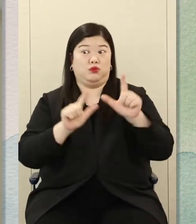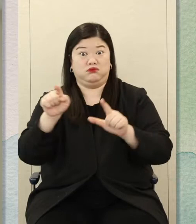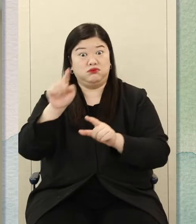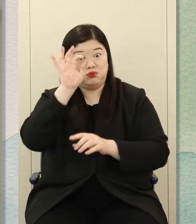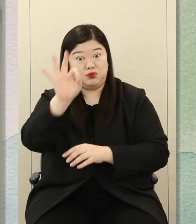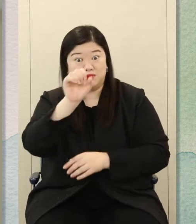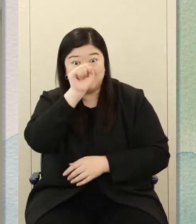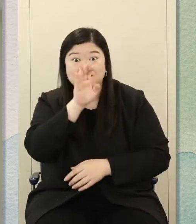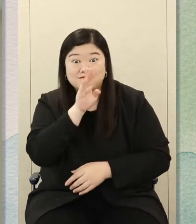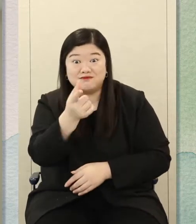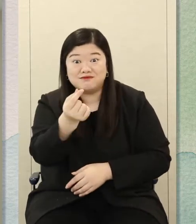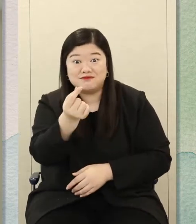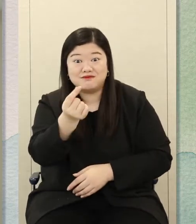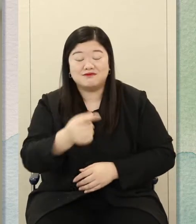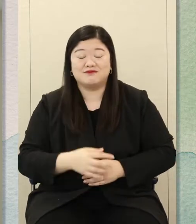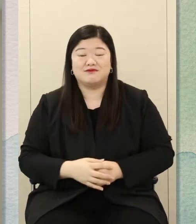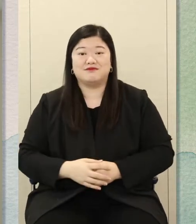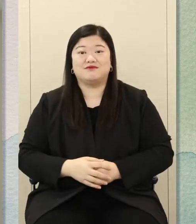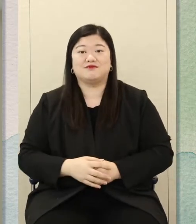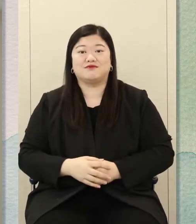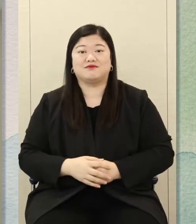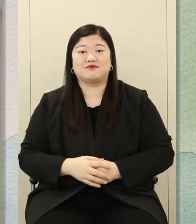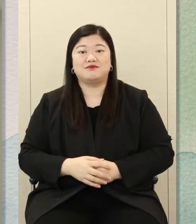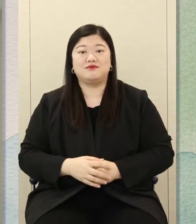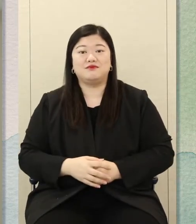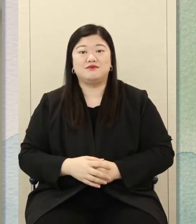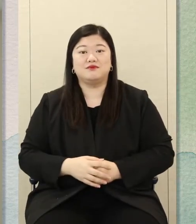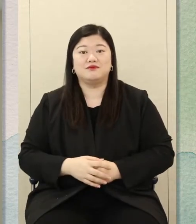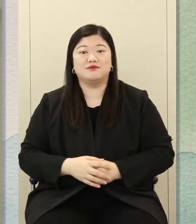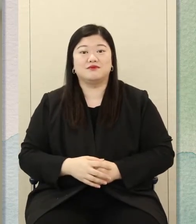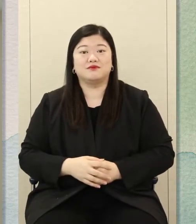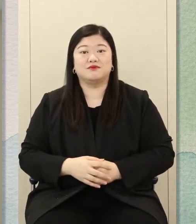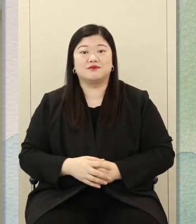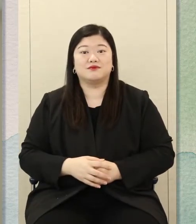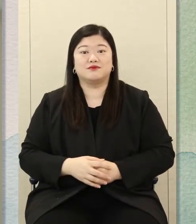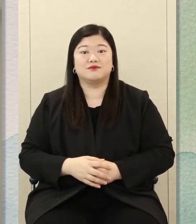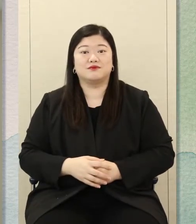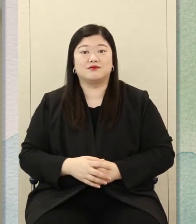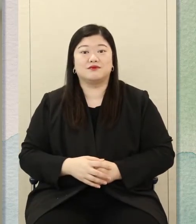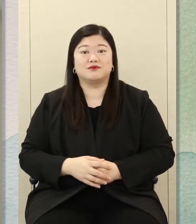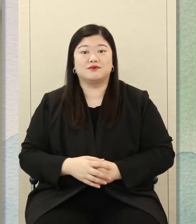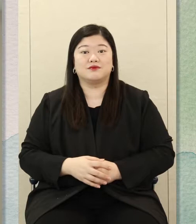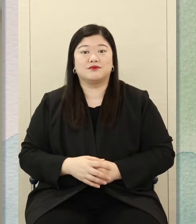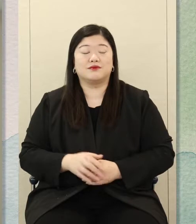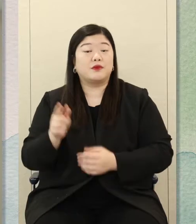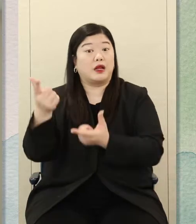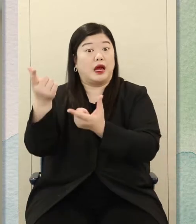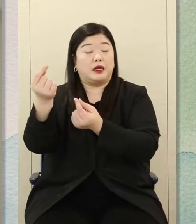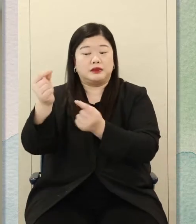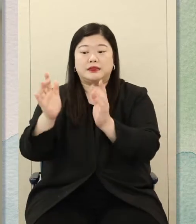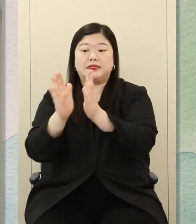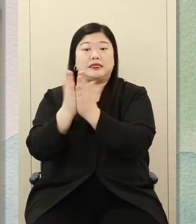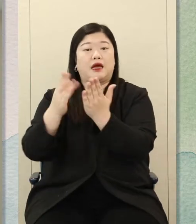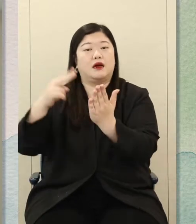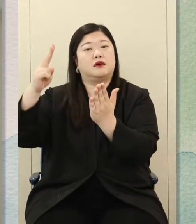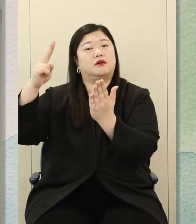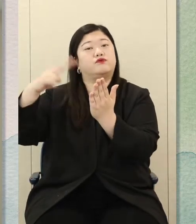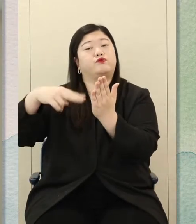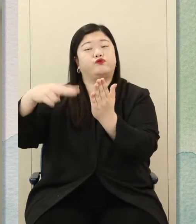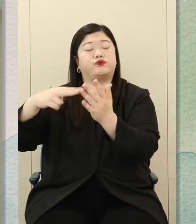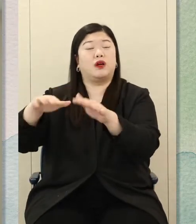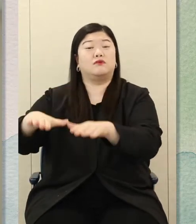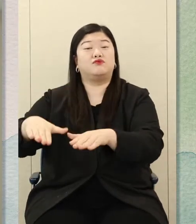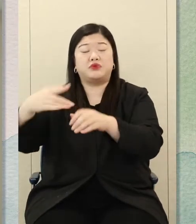일단 기본적으로 이렇게 이제 한 30-40년 정도 이렇게 같이 책을 읽으면서 같이